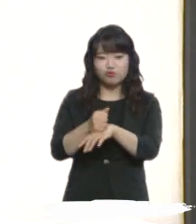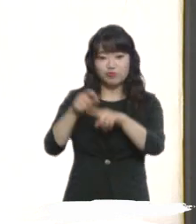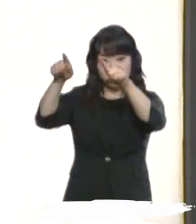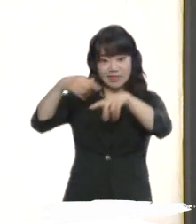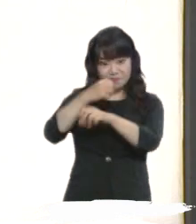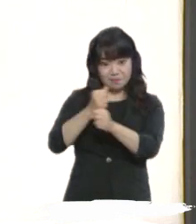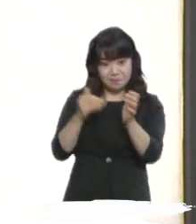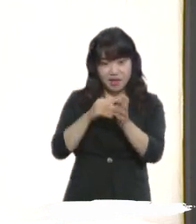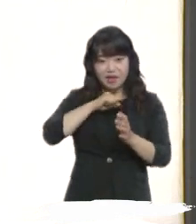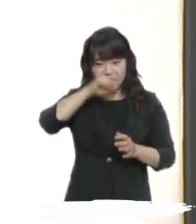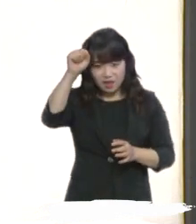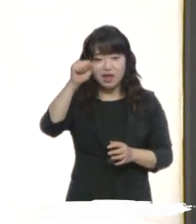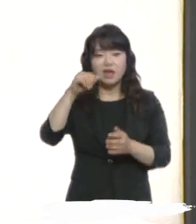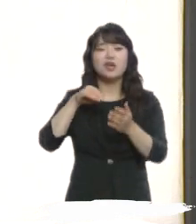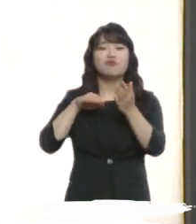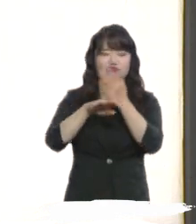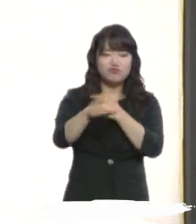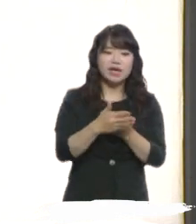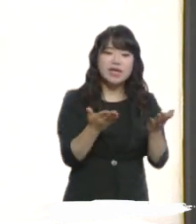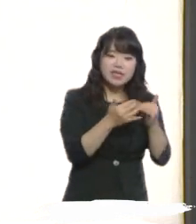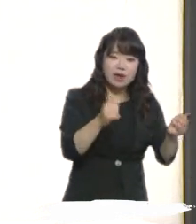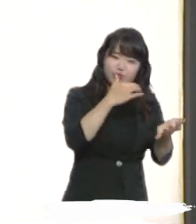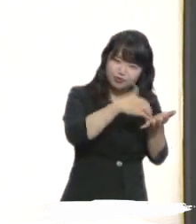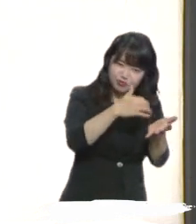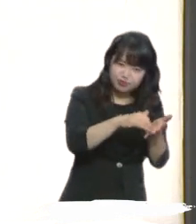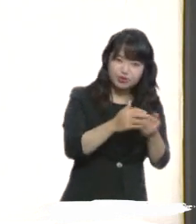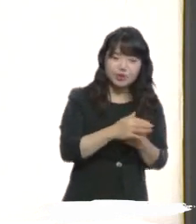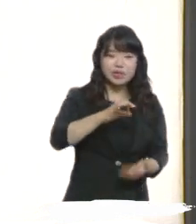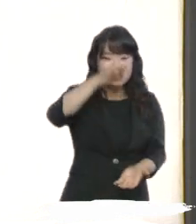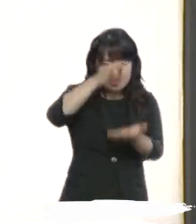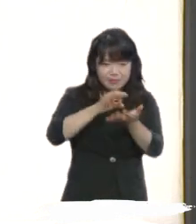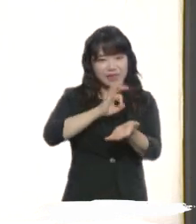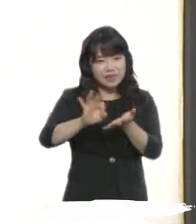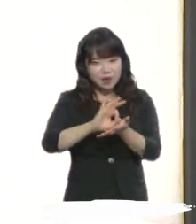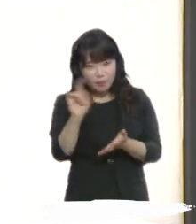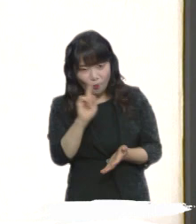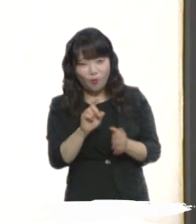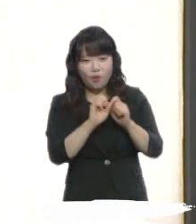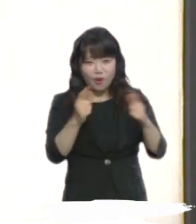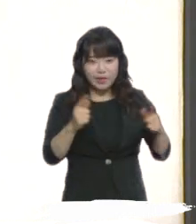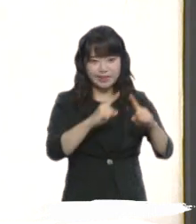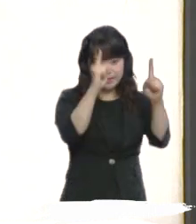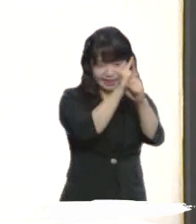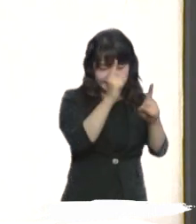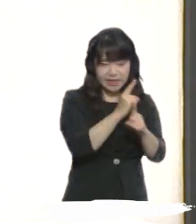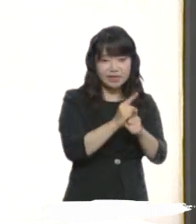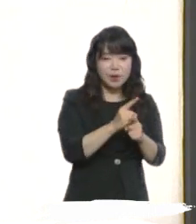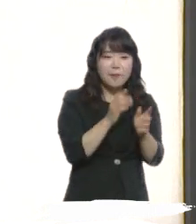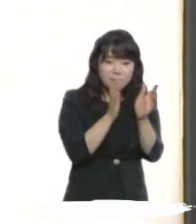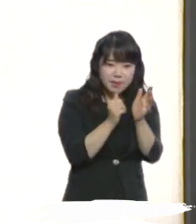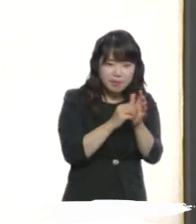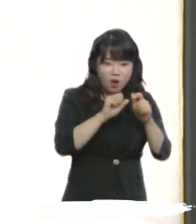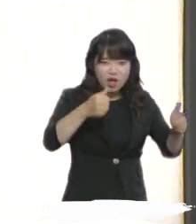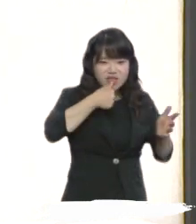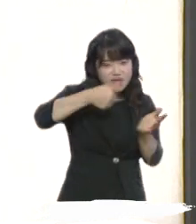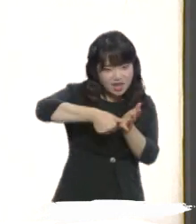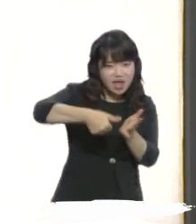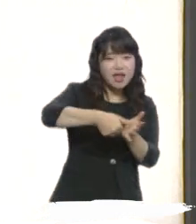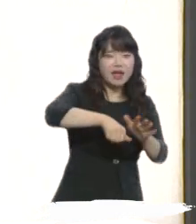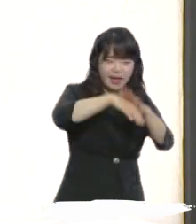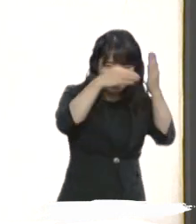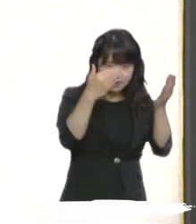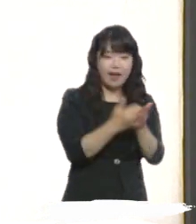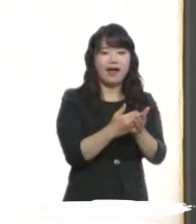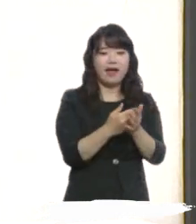되면 뭐 여러 가지 인력에 대한 부분, 금액을 어떻게 쓰겠다 여러 가지 해서 보안각서부터 해서 여러 가지 각서,